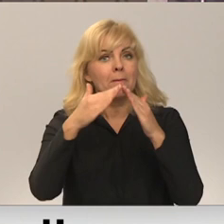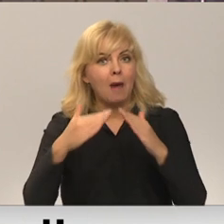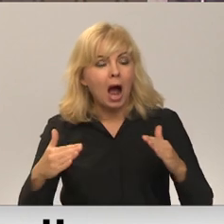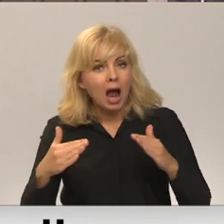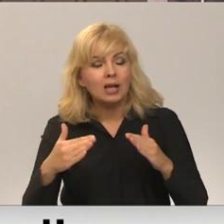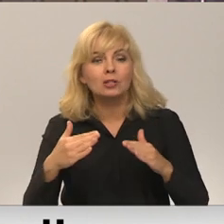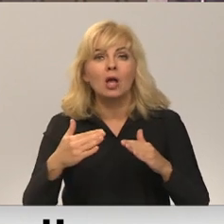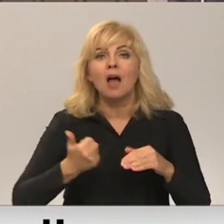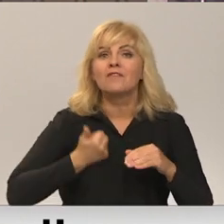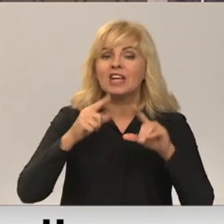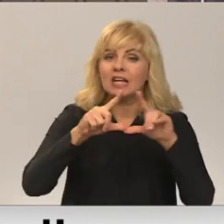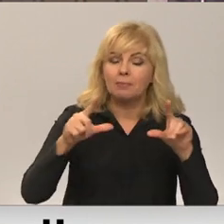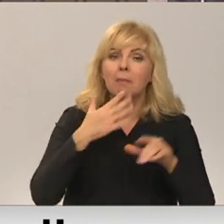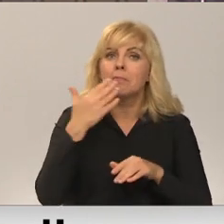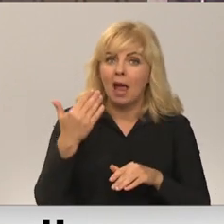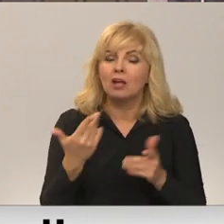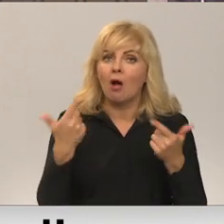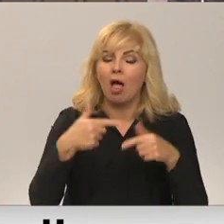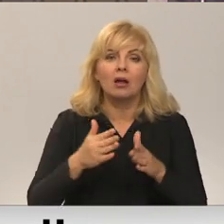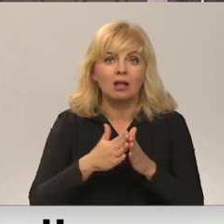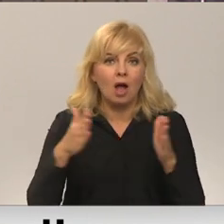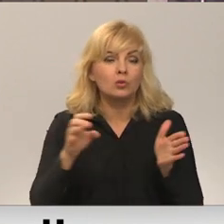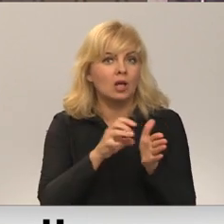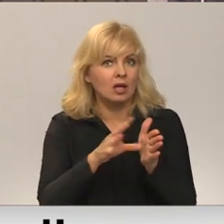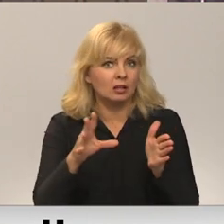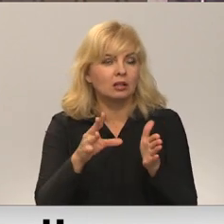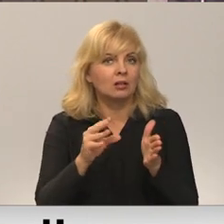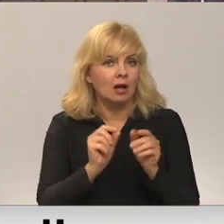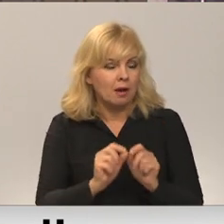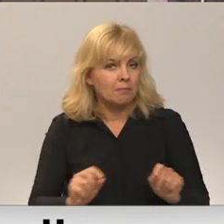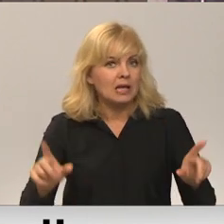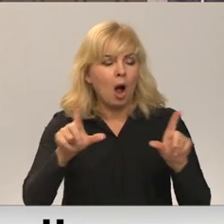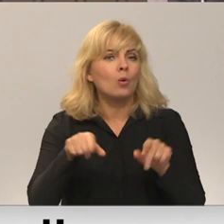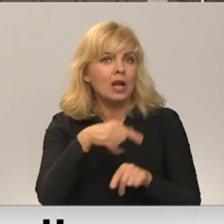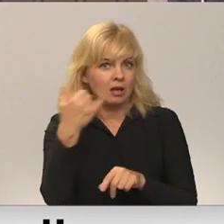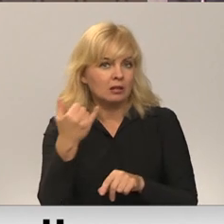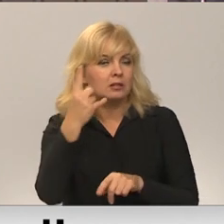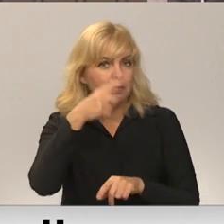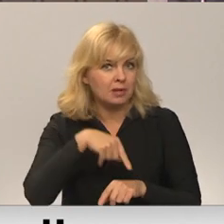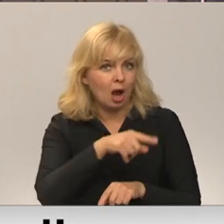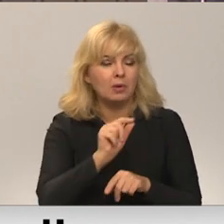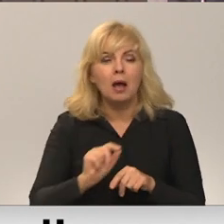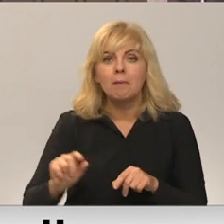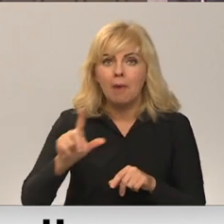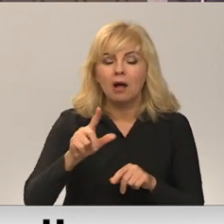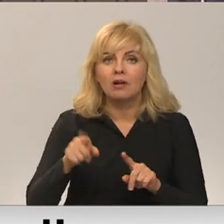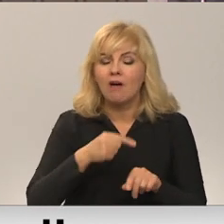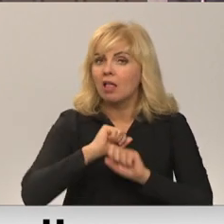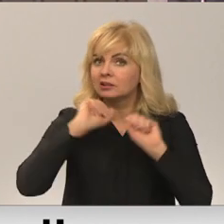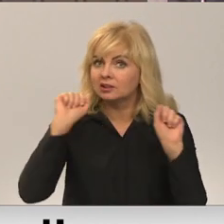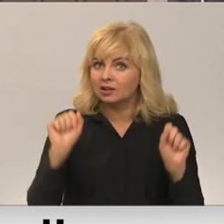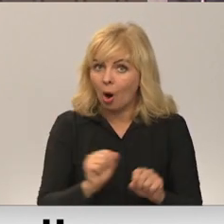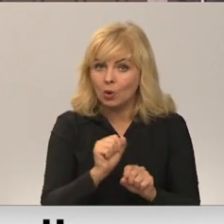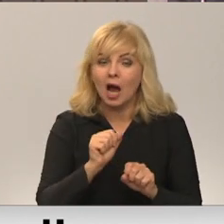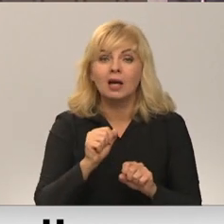uzņēmumiem pēdējos gados ir arvien lielāka. Un šā gada elektrības cenu kāpums šo interesi un pieprasījumu palielinājis vēl straujāk. Tie,